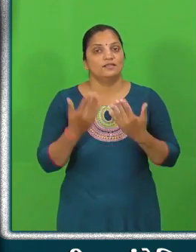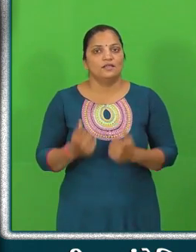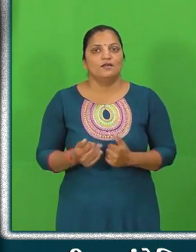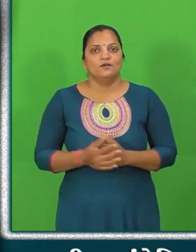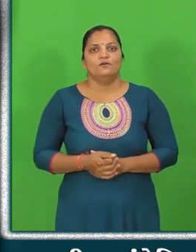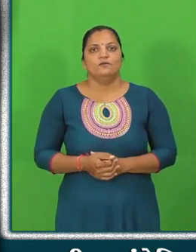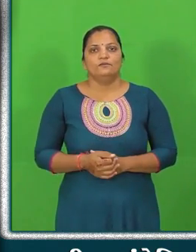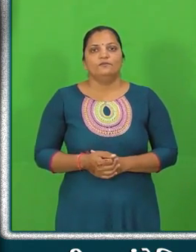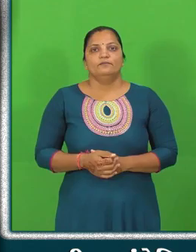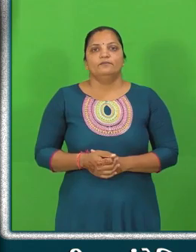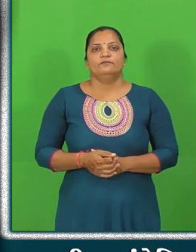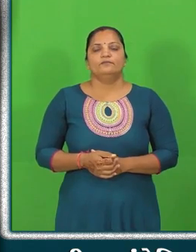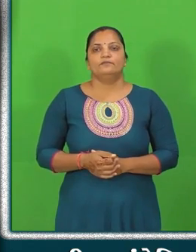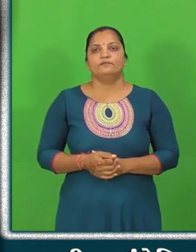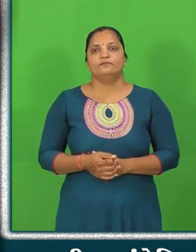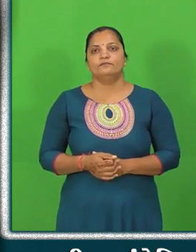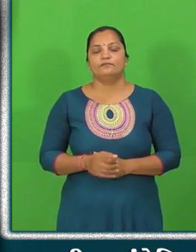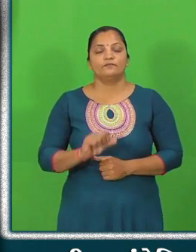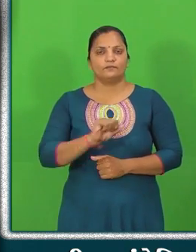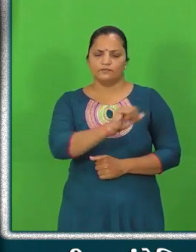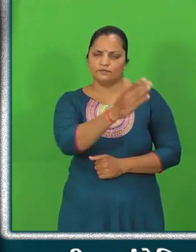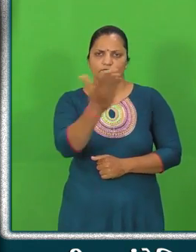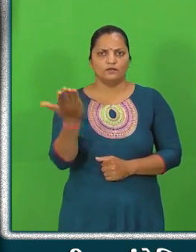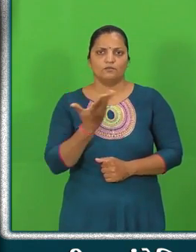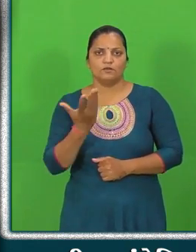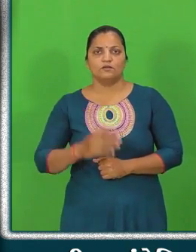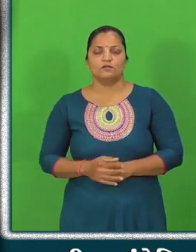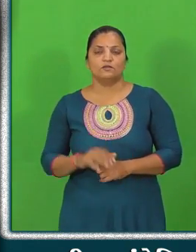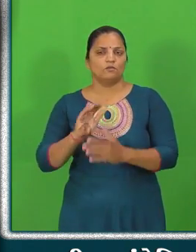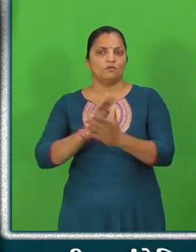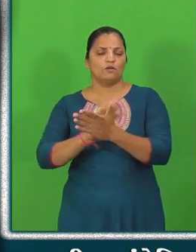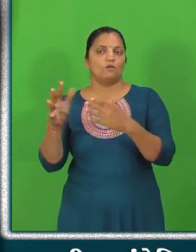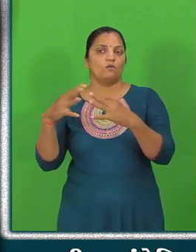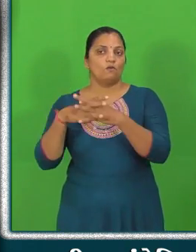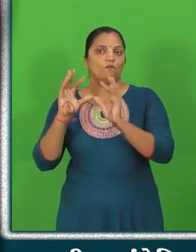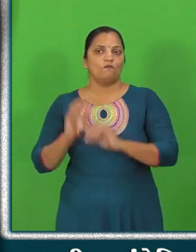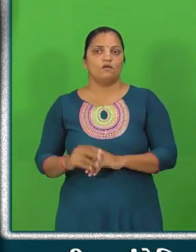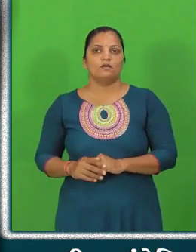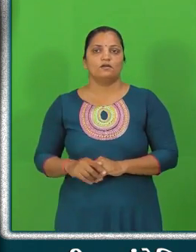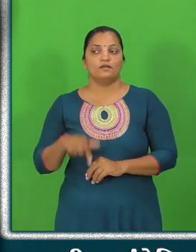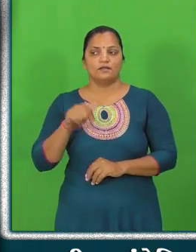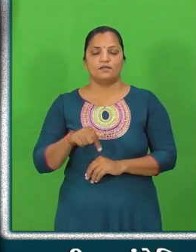તો હવે અહીંયા તમારે શું કરવાનું છે, તમારું હોમવર્ક